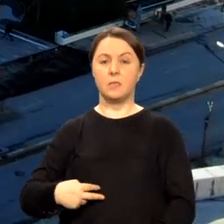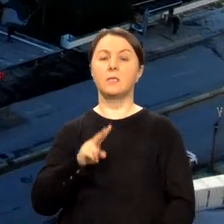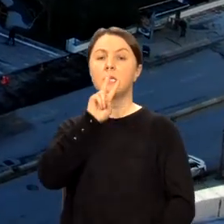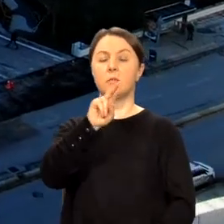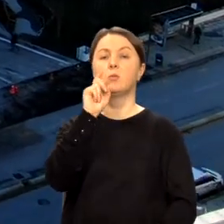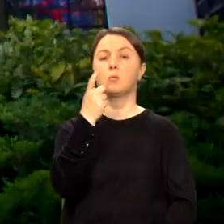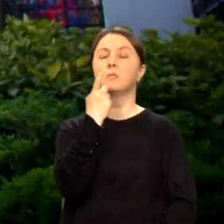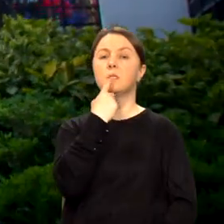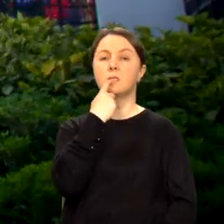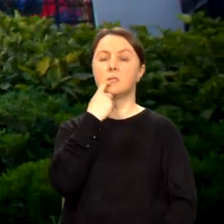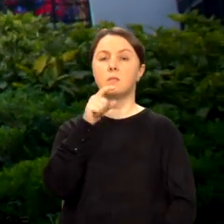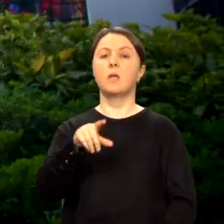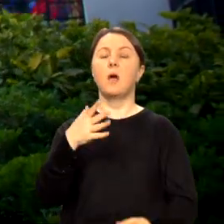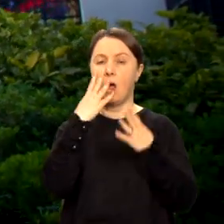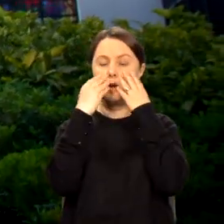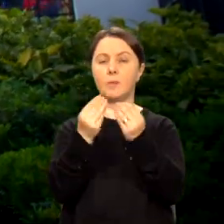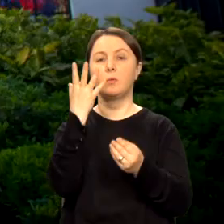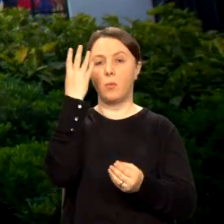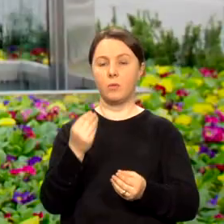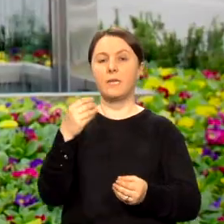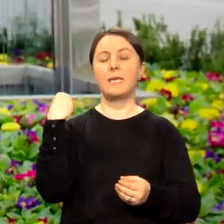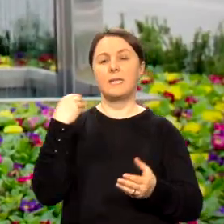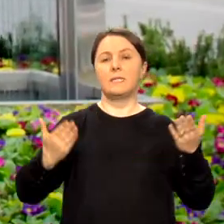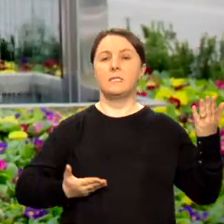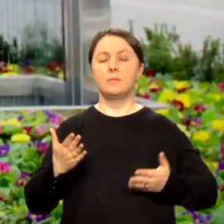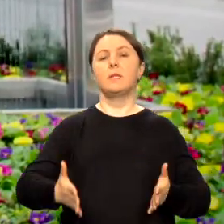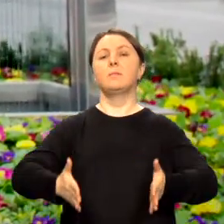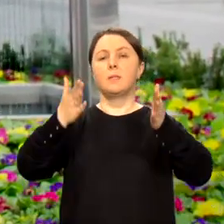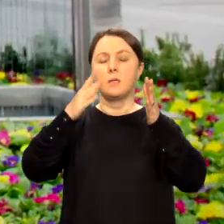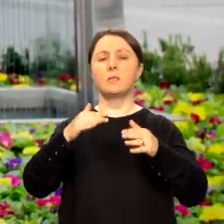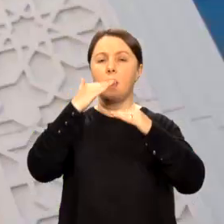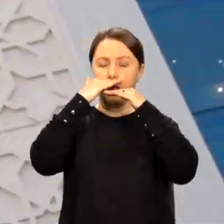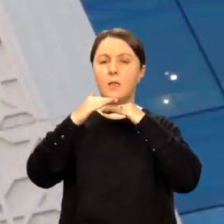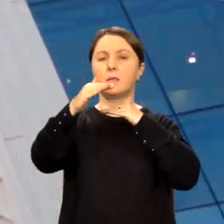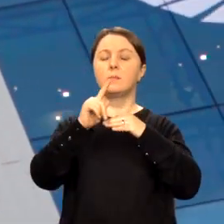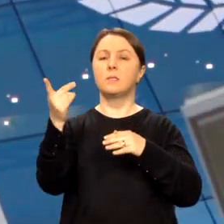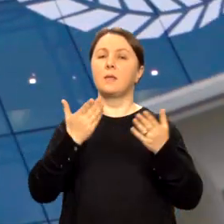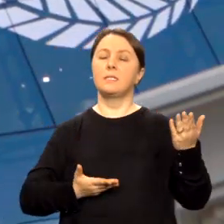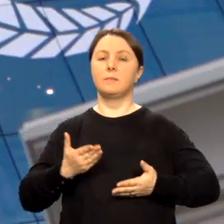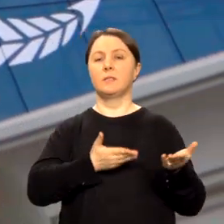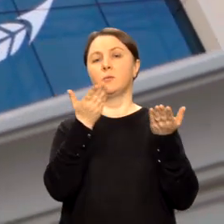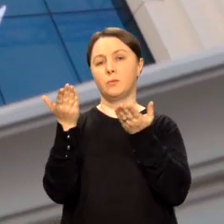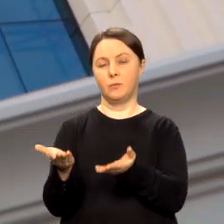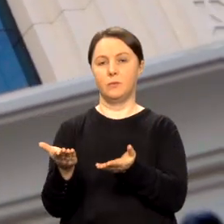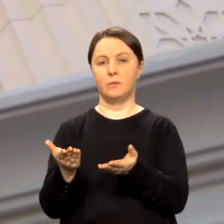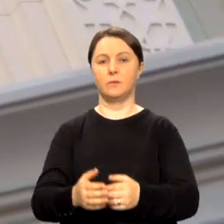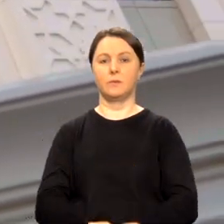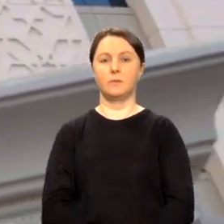Belediyecilikte 29. yılımızın armağanı olarak yeni hizmet binamızı halkımızın hizmetine sunuyoruz.